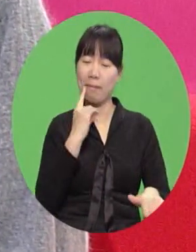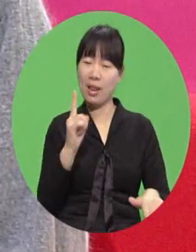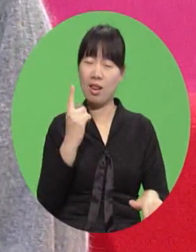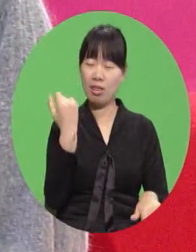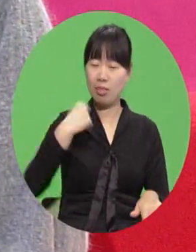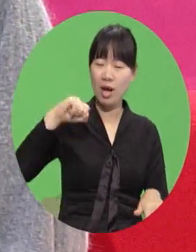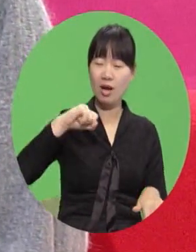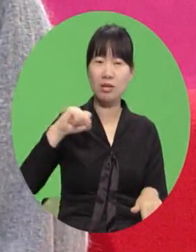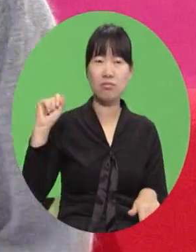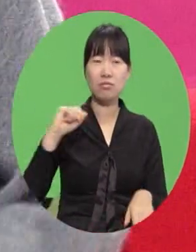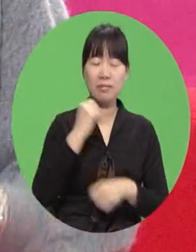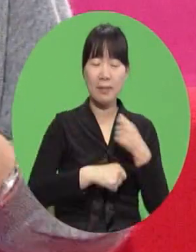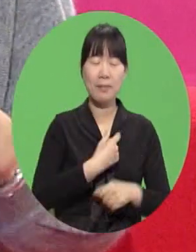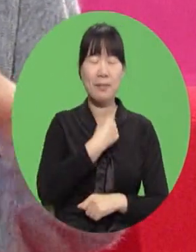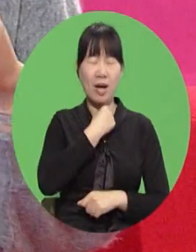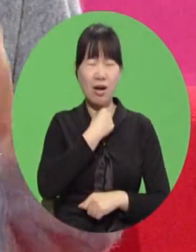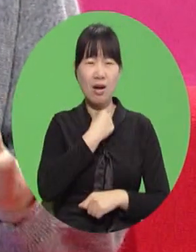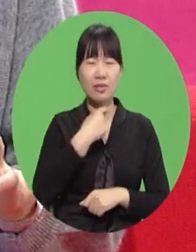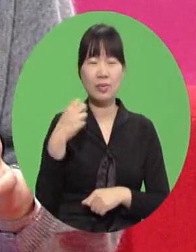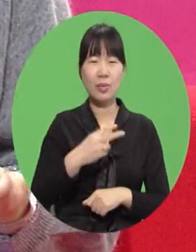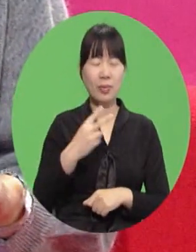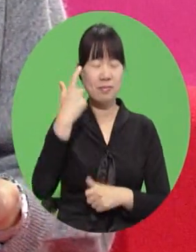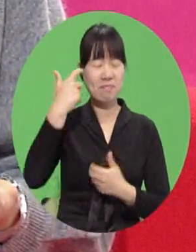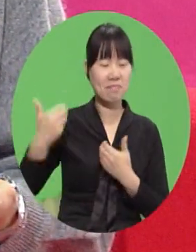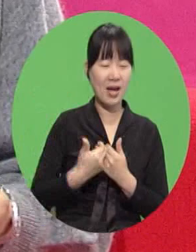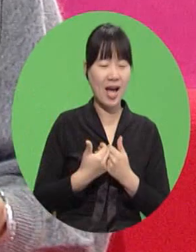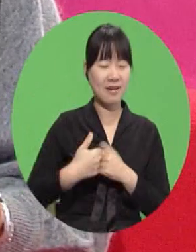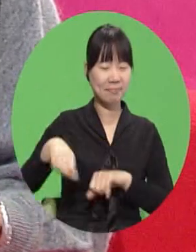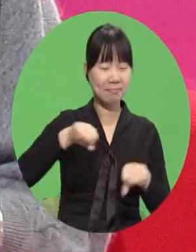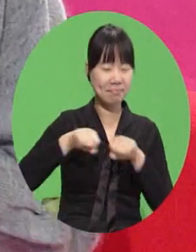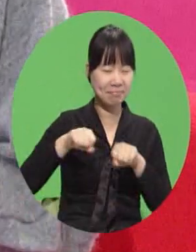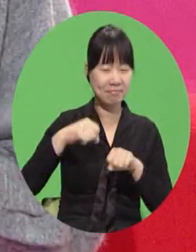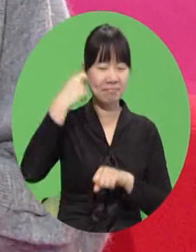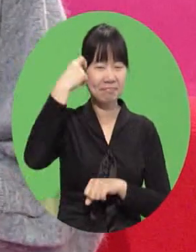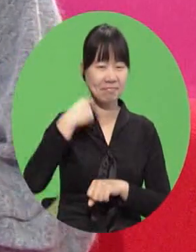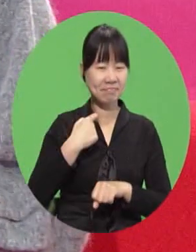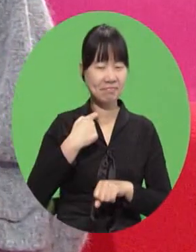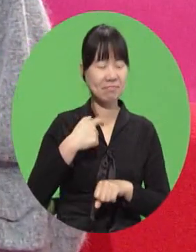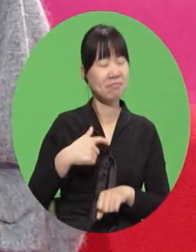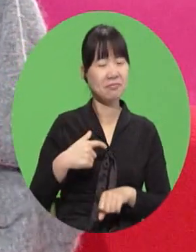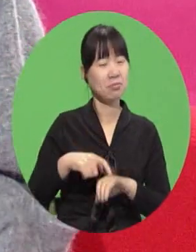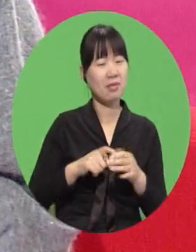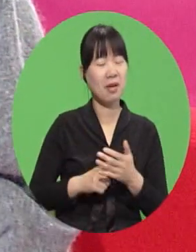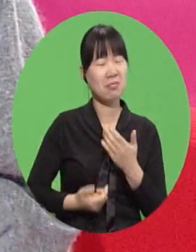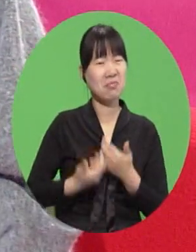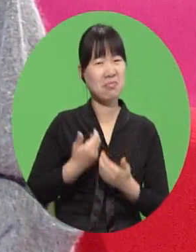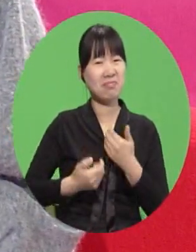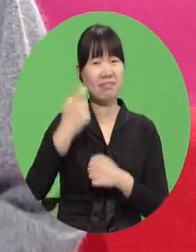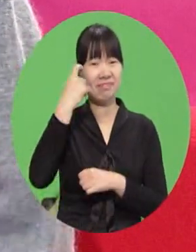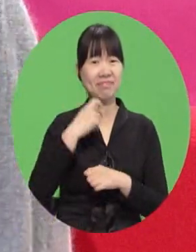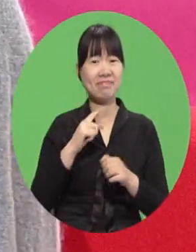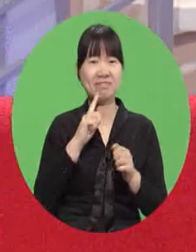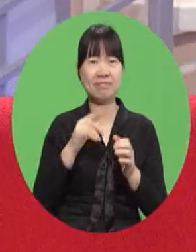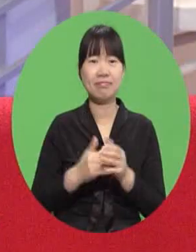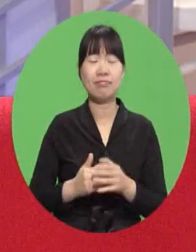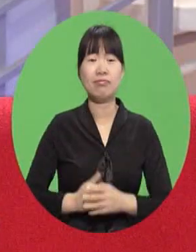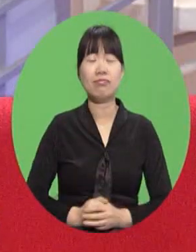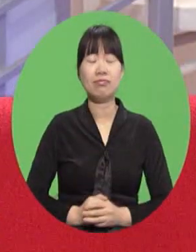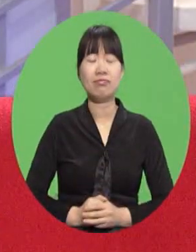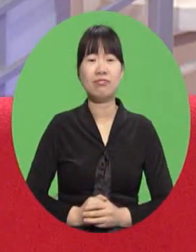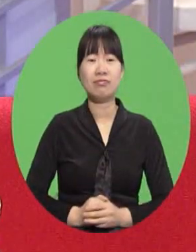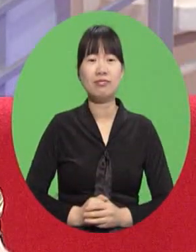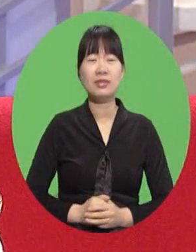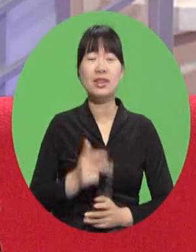하고 뭐 나의 하여튼 반항을 한다 뭐 이런 느낌이 하여튼 굉장히 좀 불편한 느낌인 것 같아요. 근데 이제